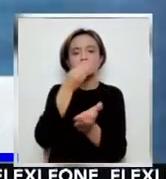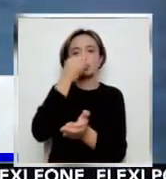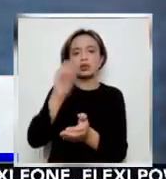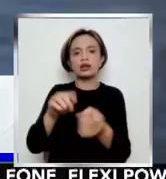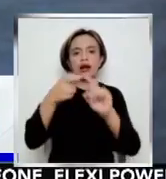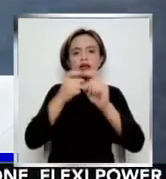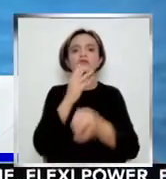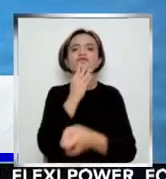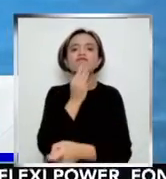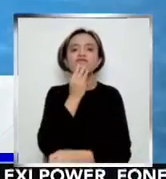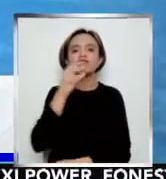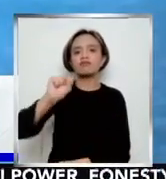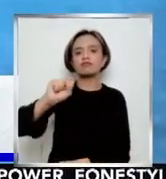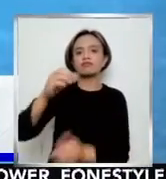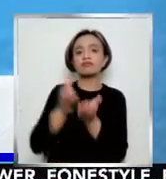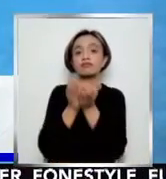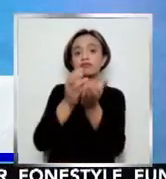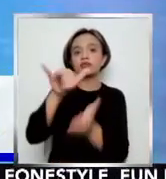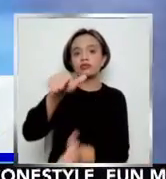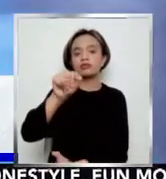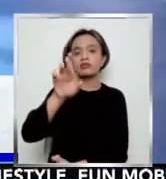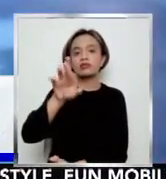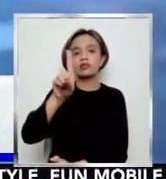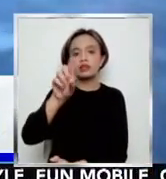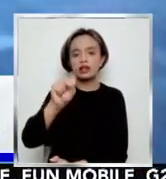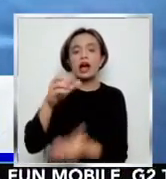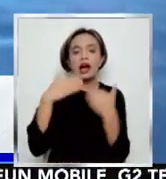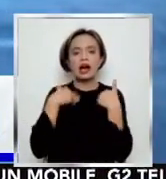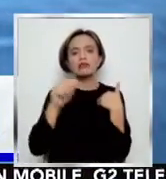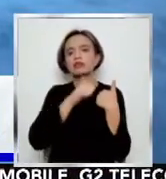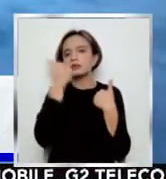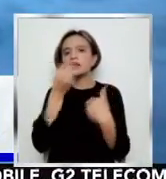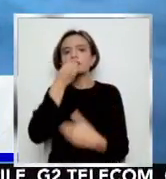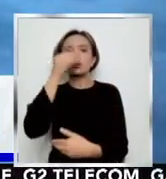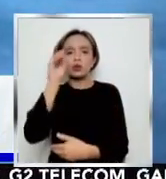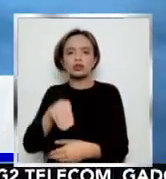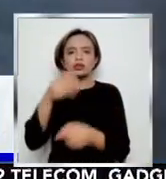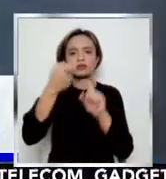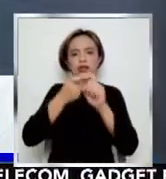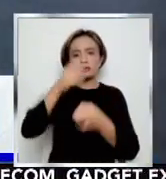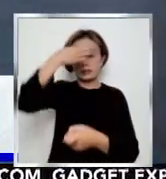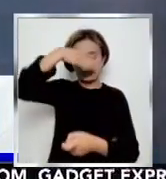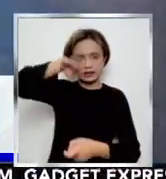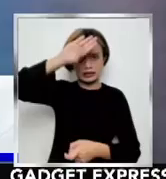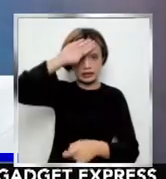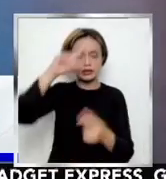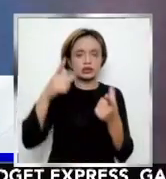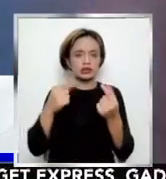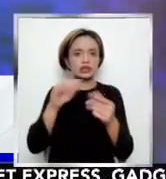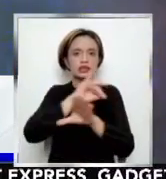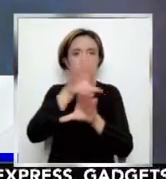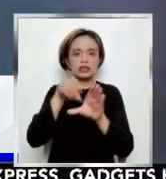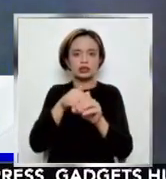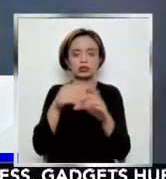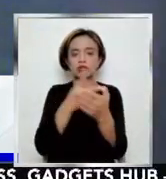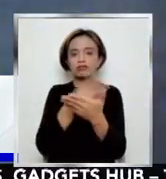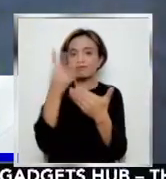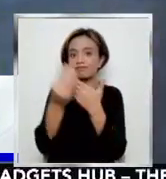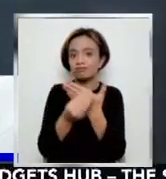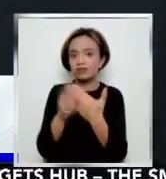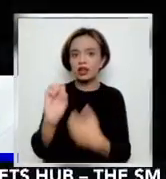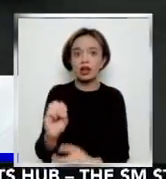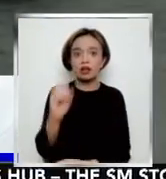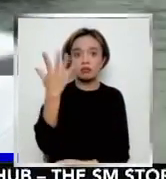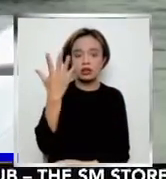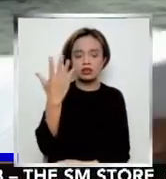barko pang i-assemble sa Philippine Navy Shipyard sa Cavite bilang bahagi ng transfer of technology aspect ng programang nagkakahalaga ng 10 billion